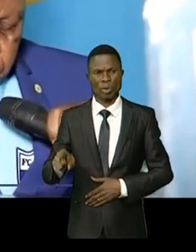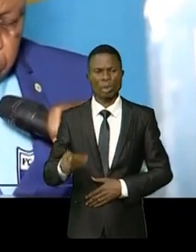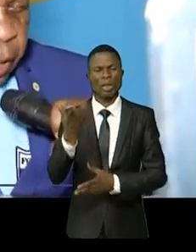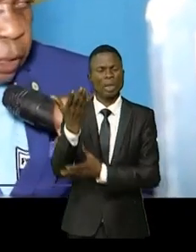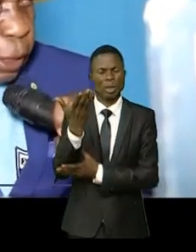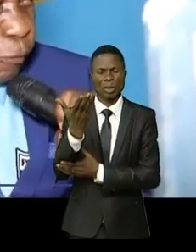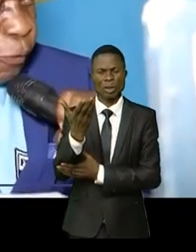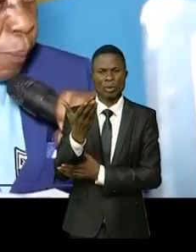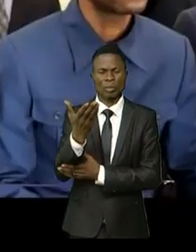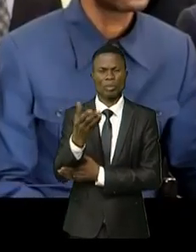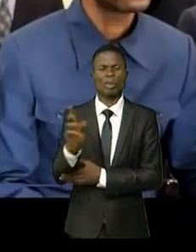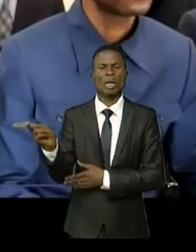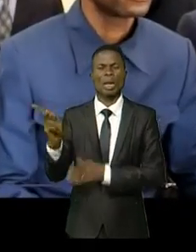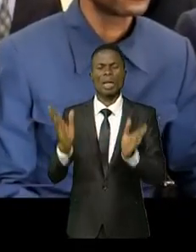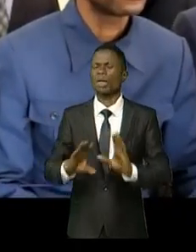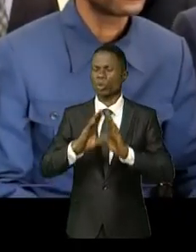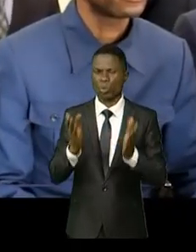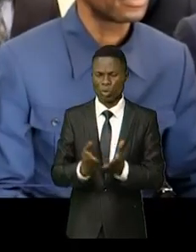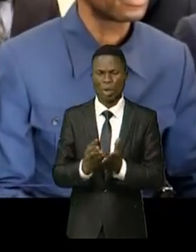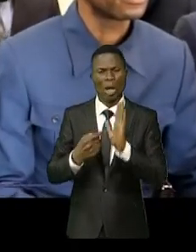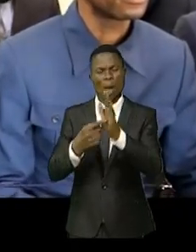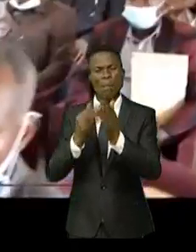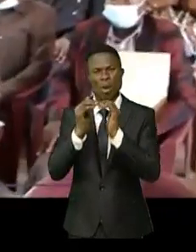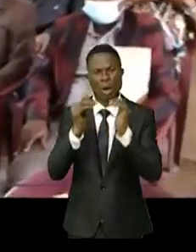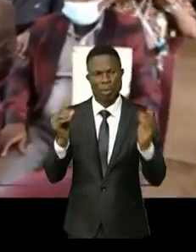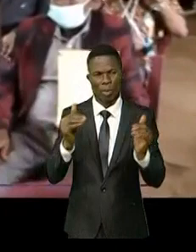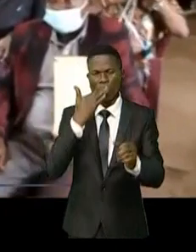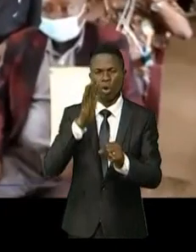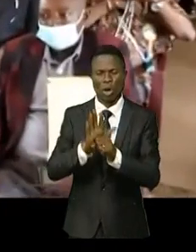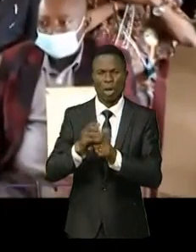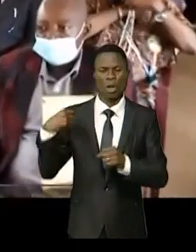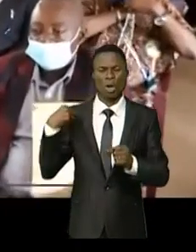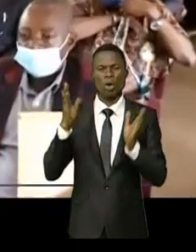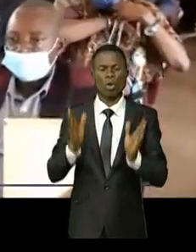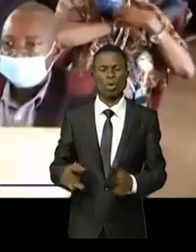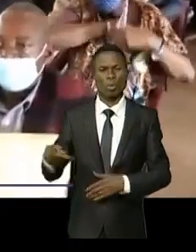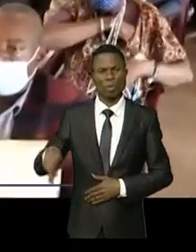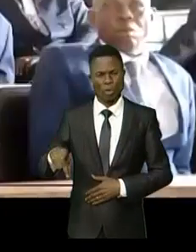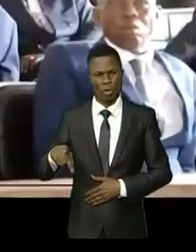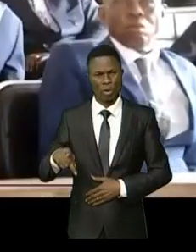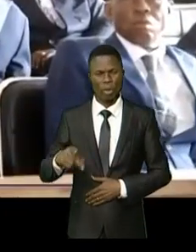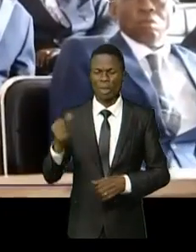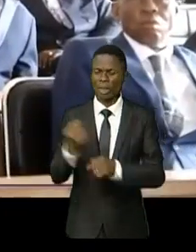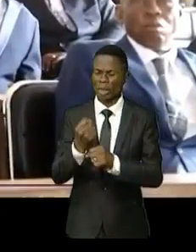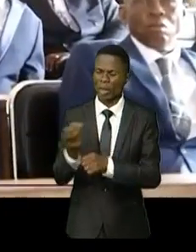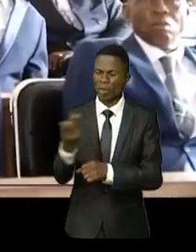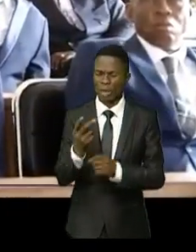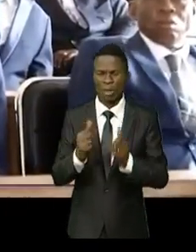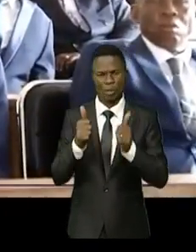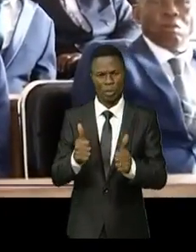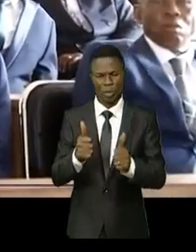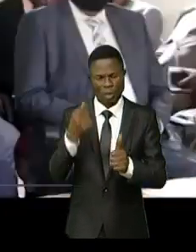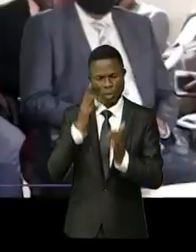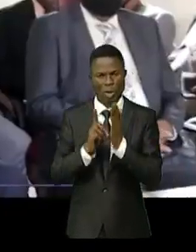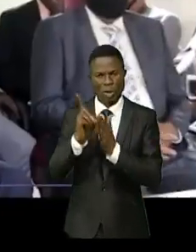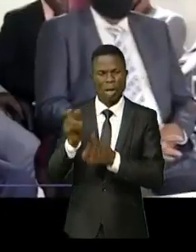invité le Kasaïen à cultiver la paix tout en promettant au gouverneur de province une franche collaboration pour